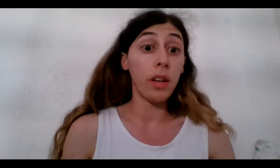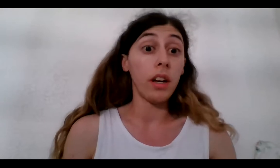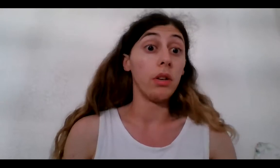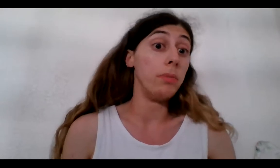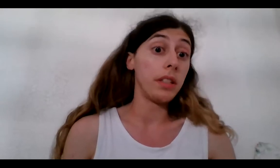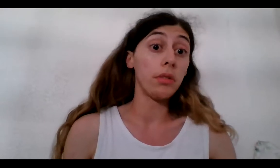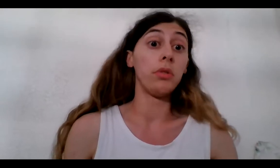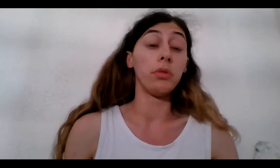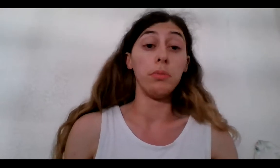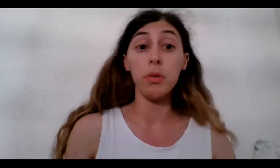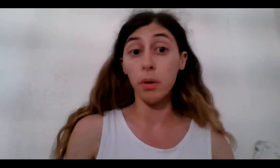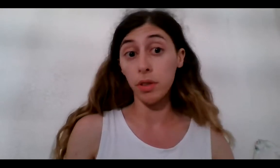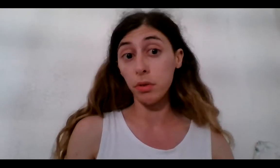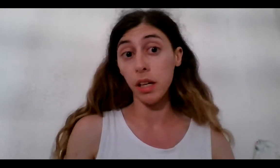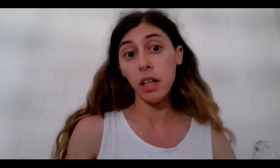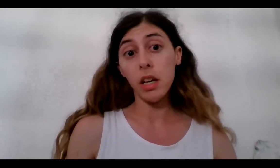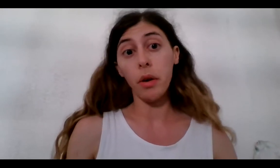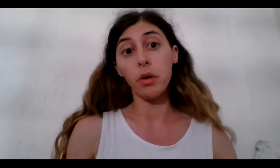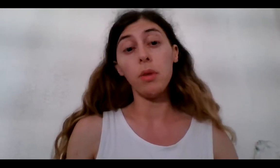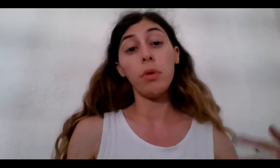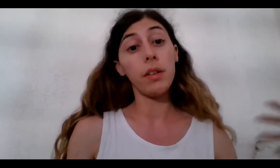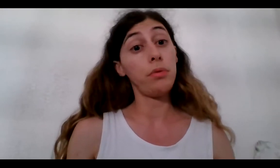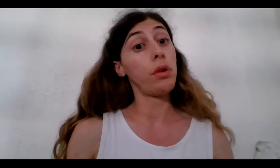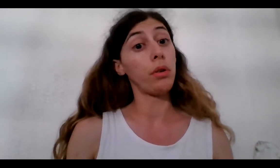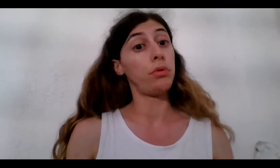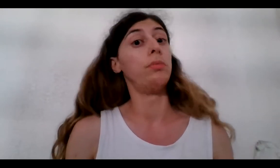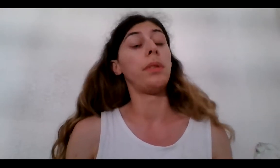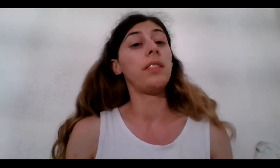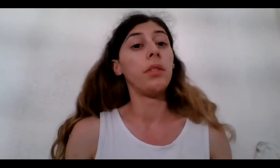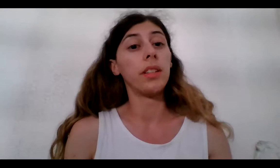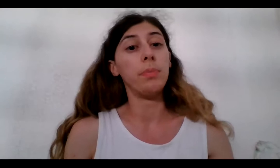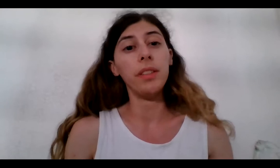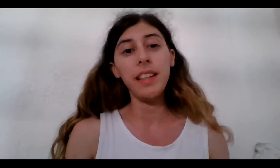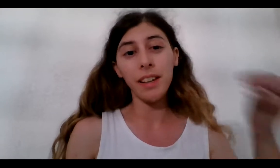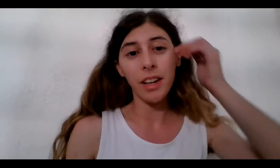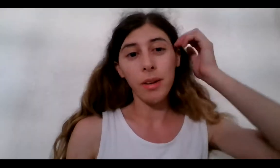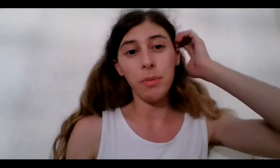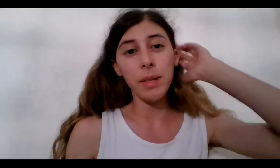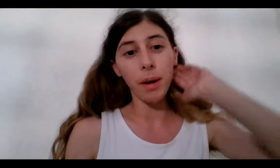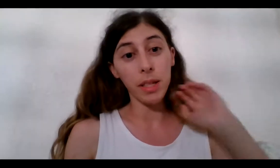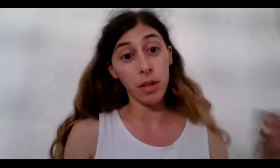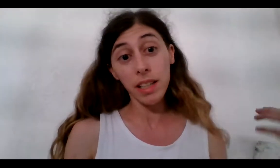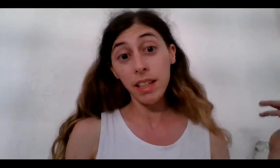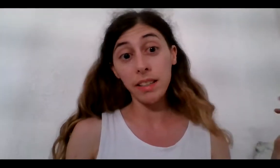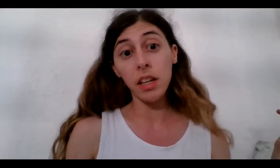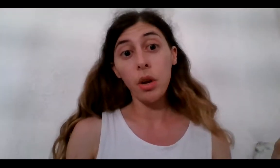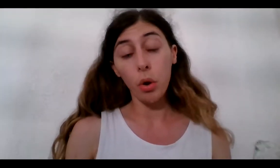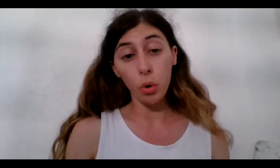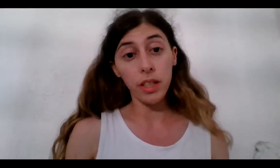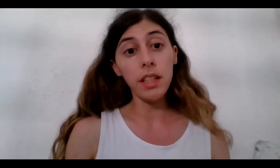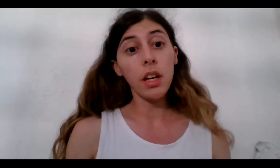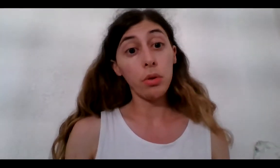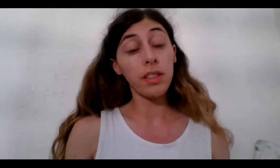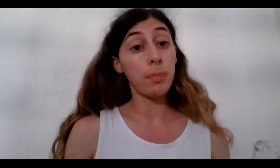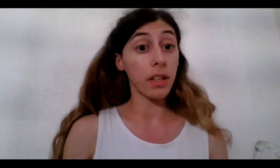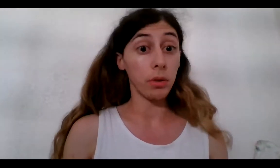de faire un coming out dans son milieu professionnel. Comme on l'a vu lors du précédent exposé mené par mes collègues, il était